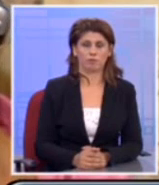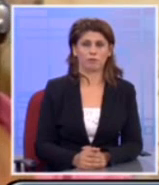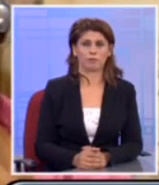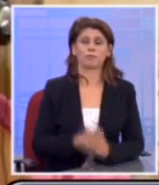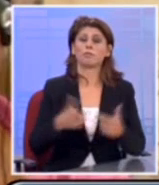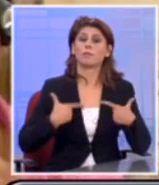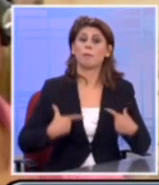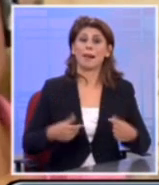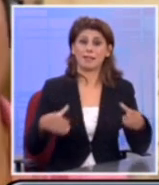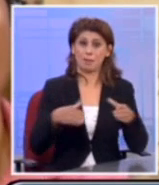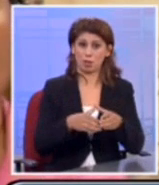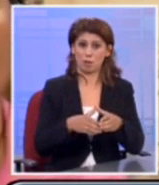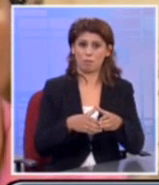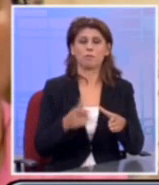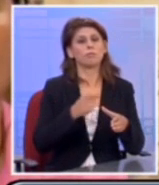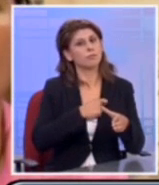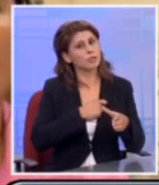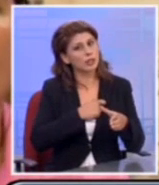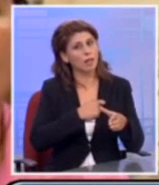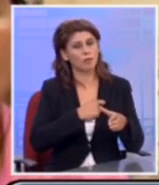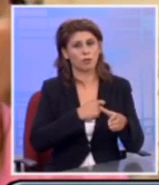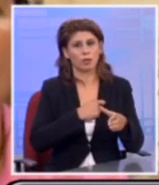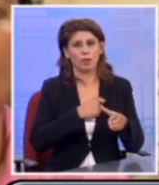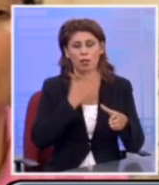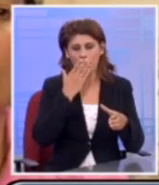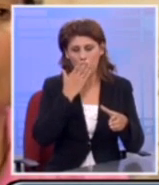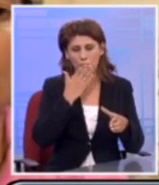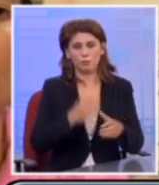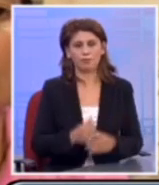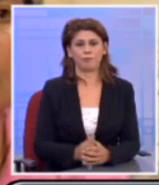που τα μέλη της Επιτροπής θεωρούν